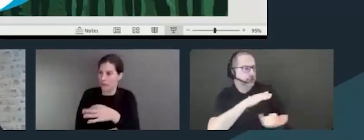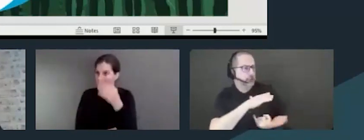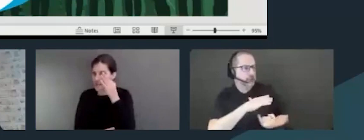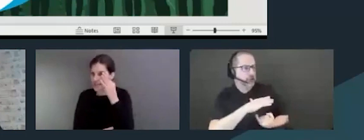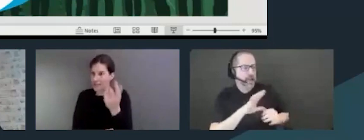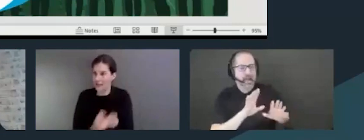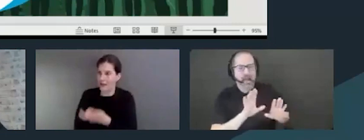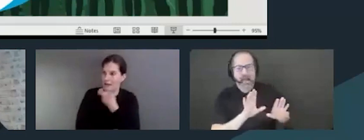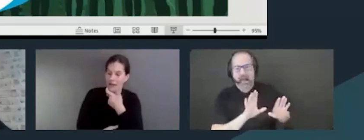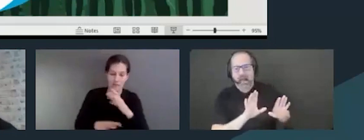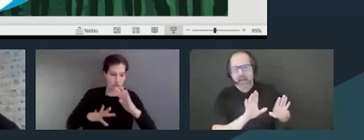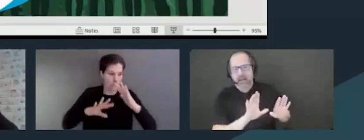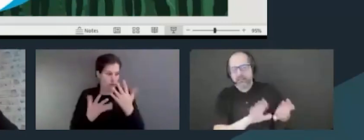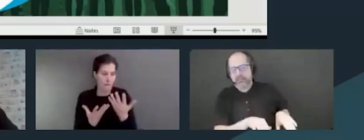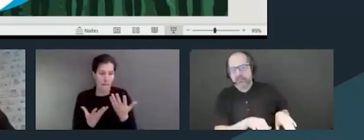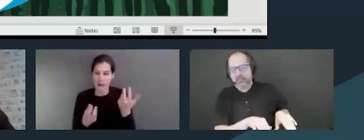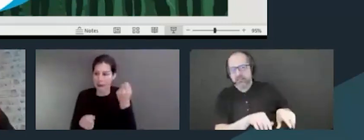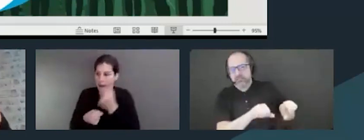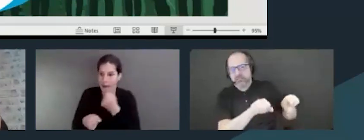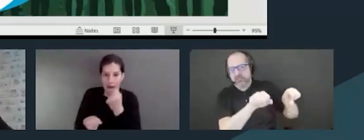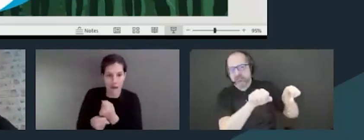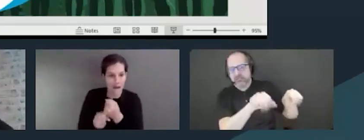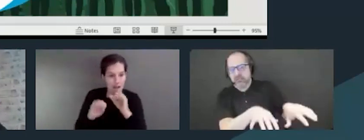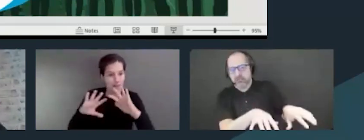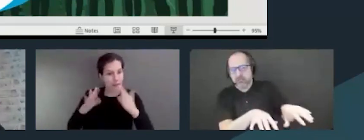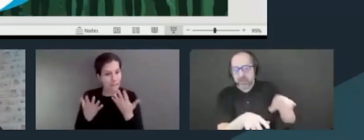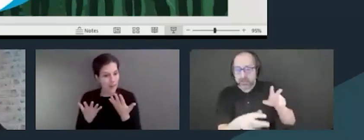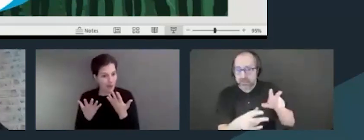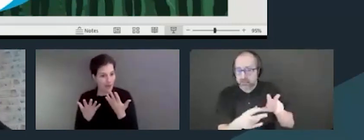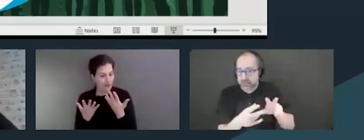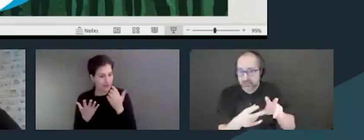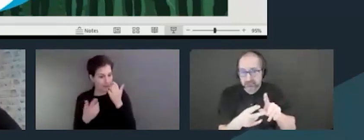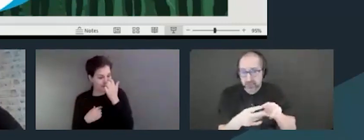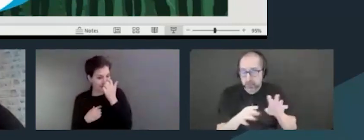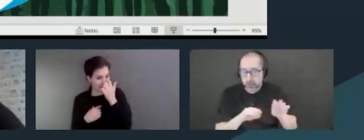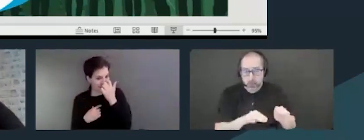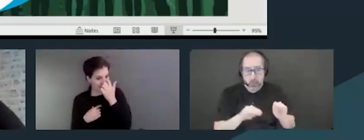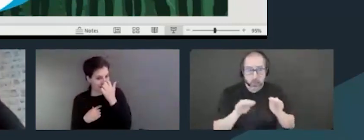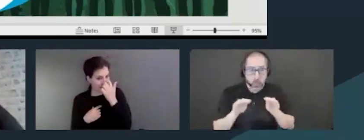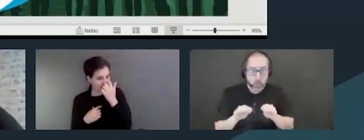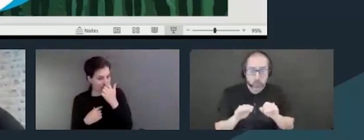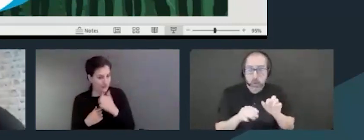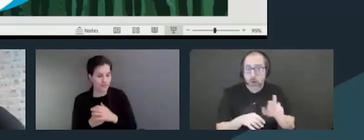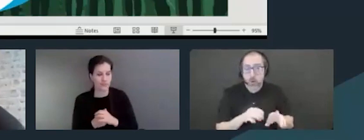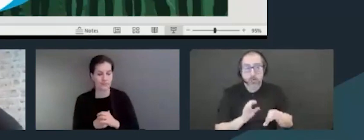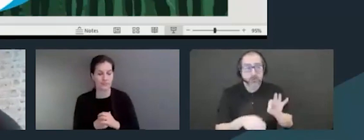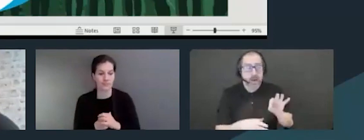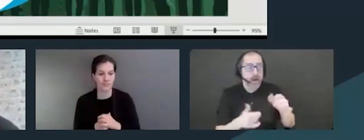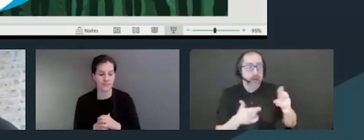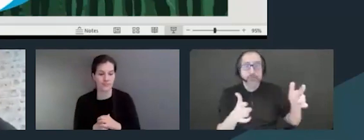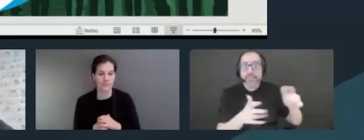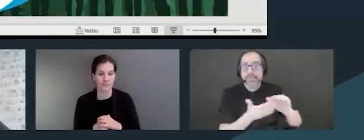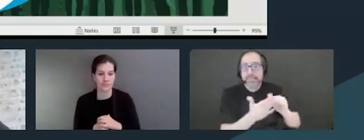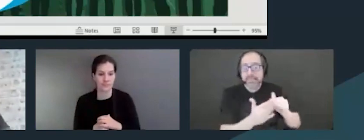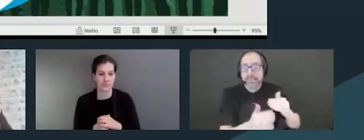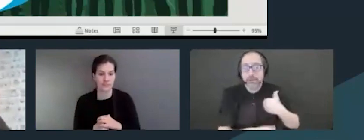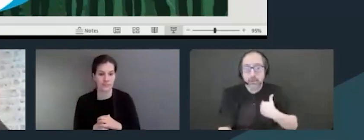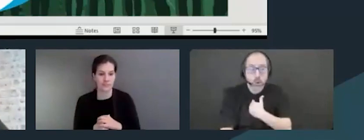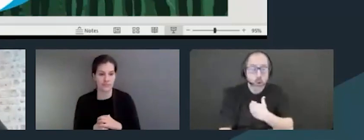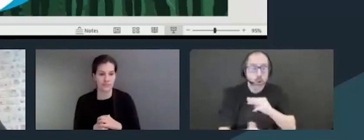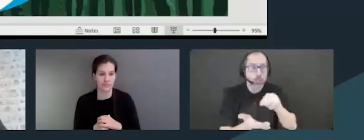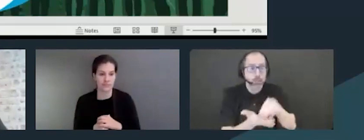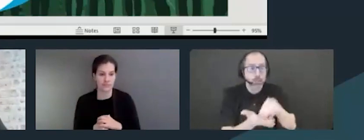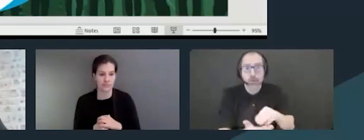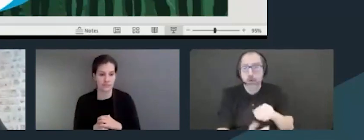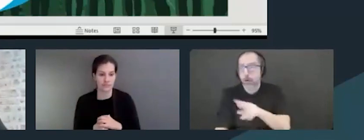ils vont se retrouver comme dans une grande ville, dans une grande ville comme celle de Toronto, Montréal ou Vancouver, et qu'ils